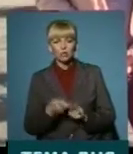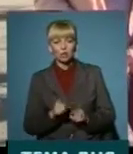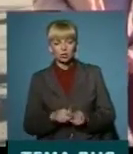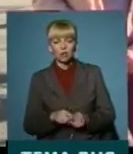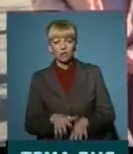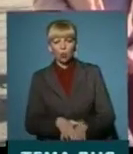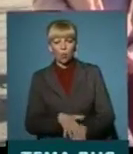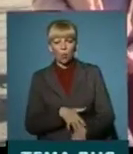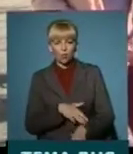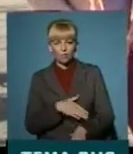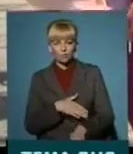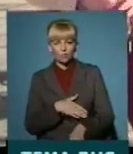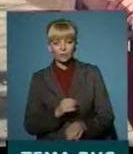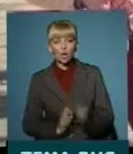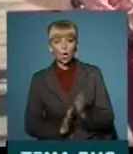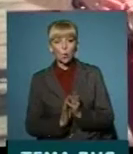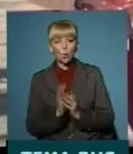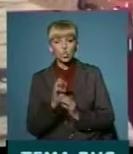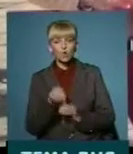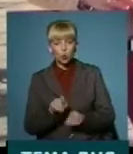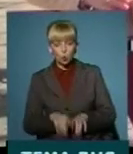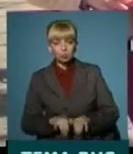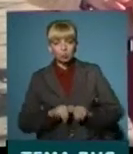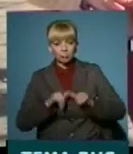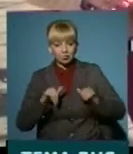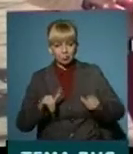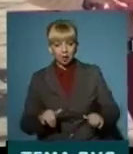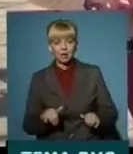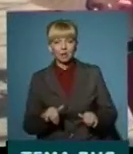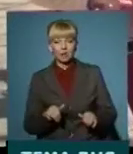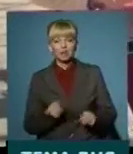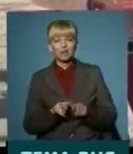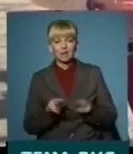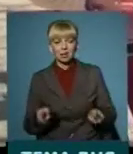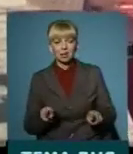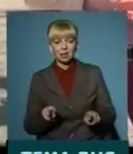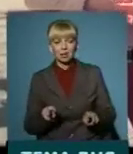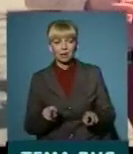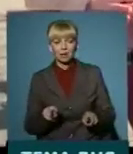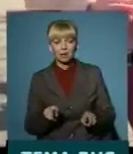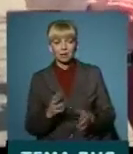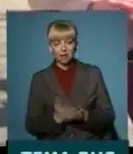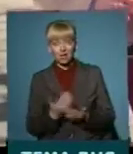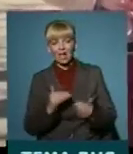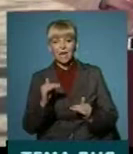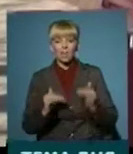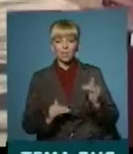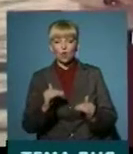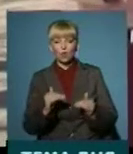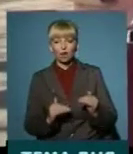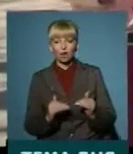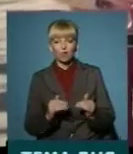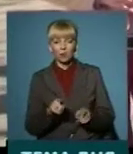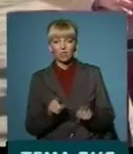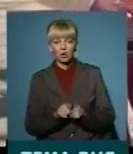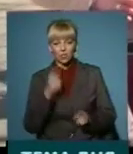довго. В рослинах воно теж накопичується, але теж так само настає якась певна рівновага. Ну і ми повинні теж